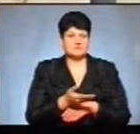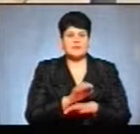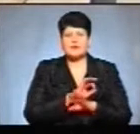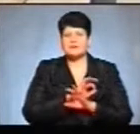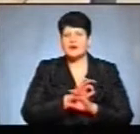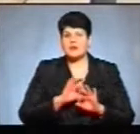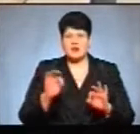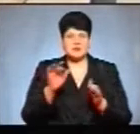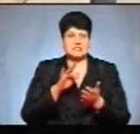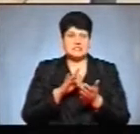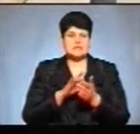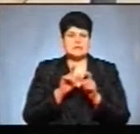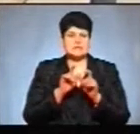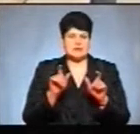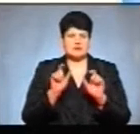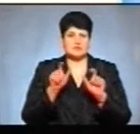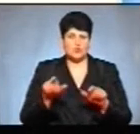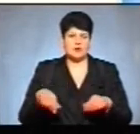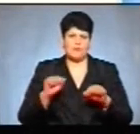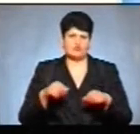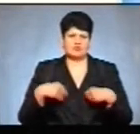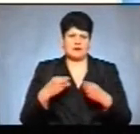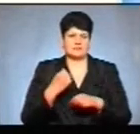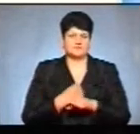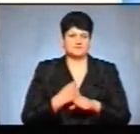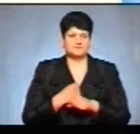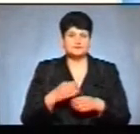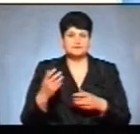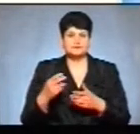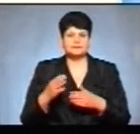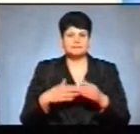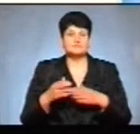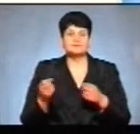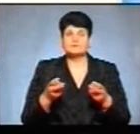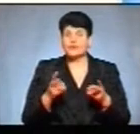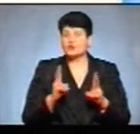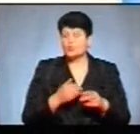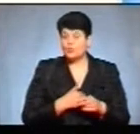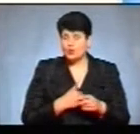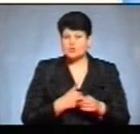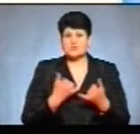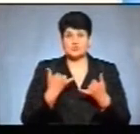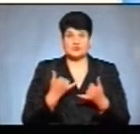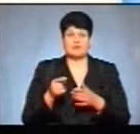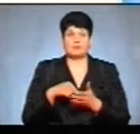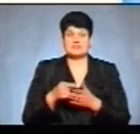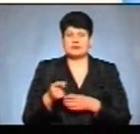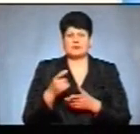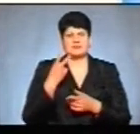Прекрасні центри, де людям можуть дати спеціалізацію. І той, хто хоче, сьогодні в такому місті, як Тернопіль,